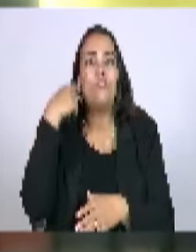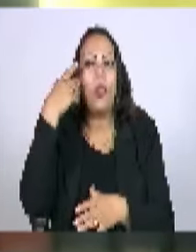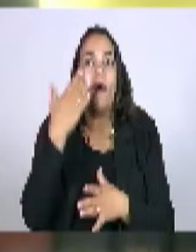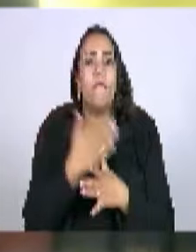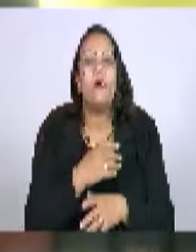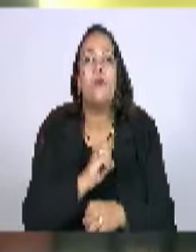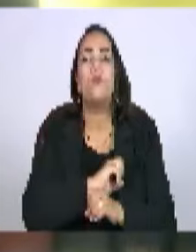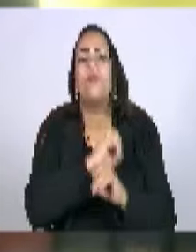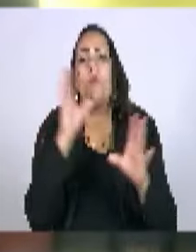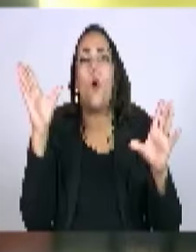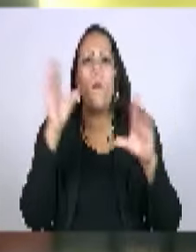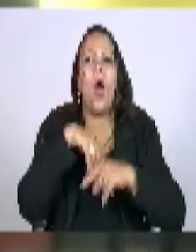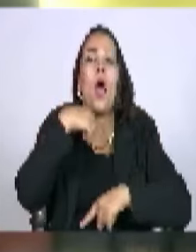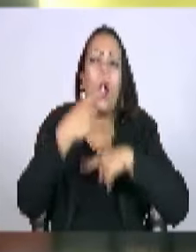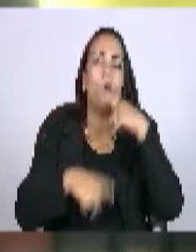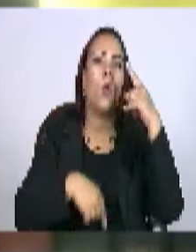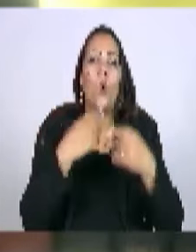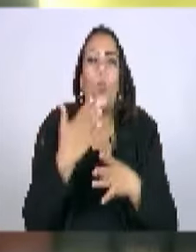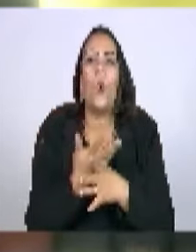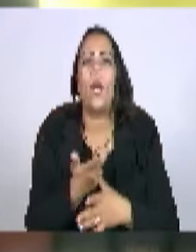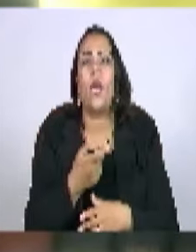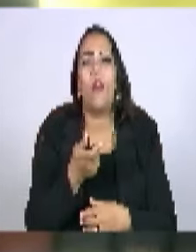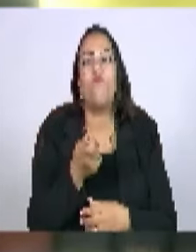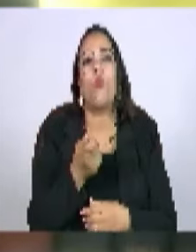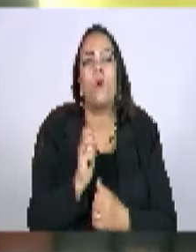صباحا مساء وهي